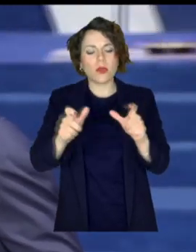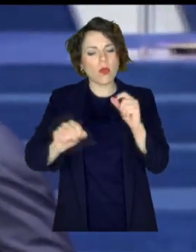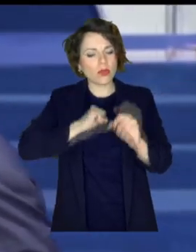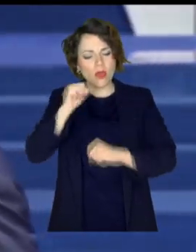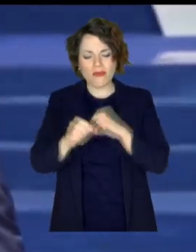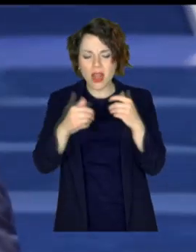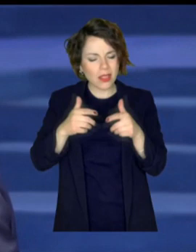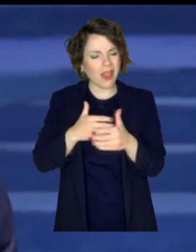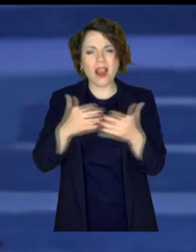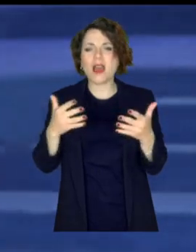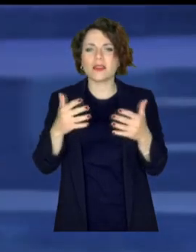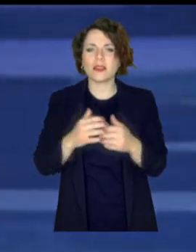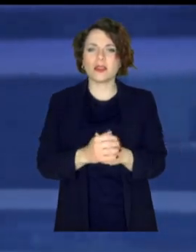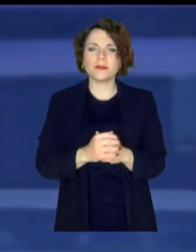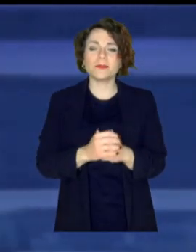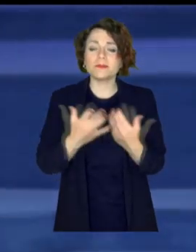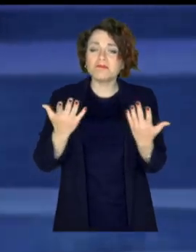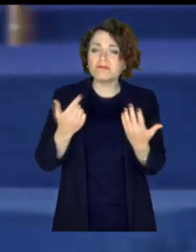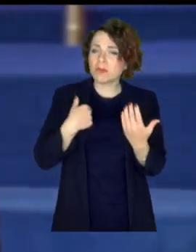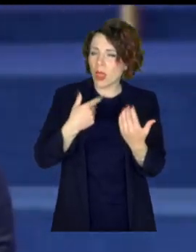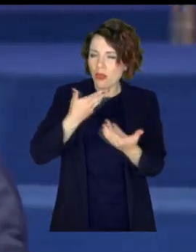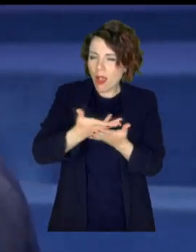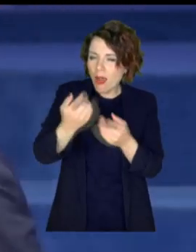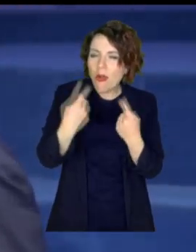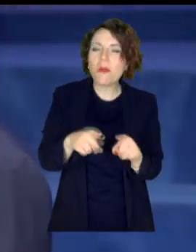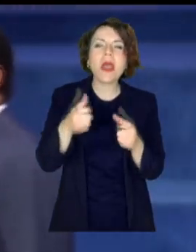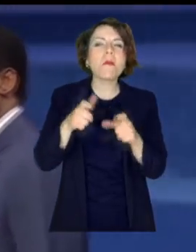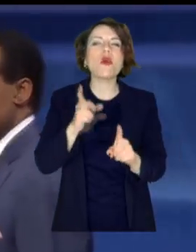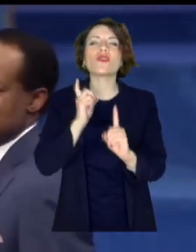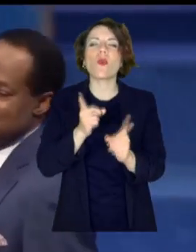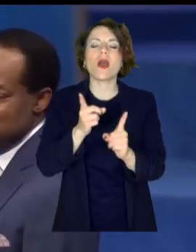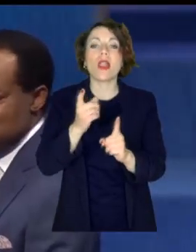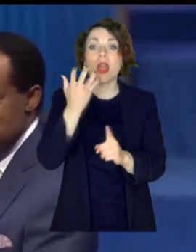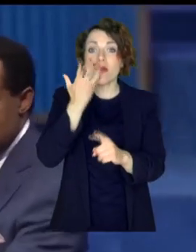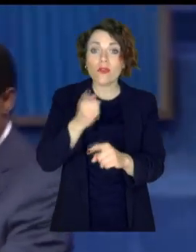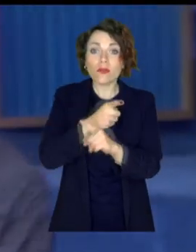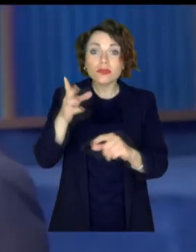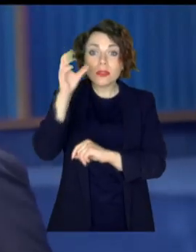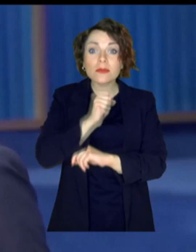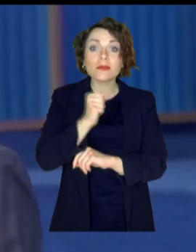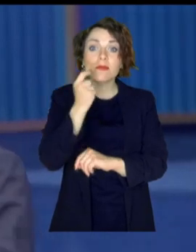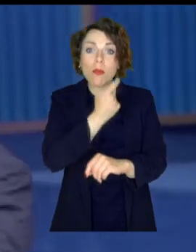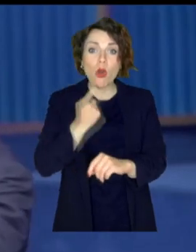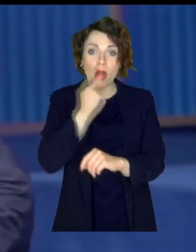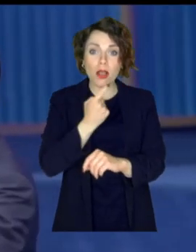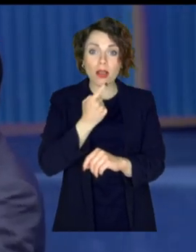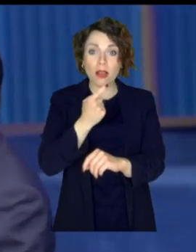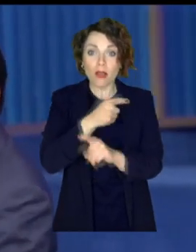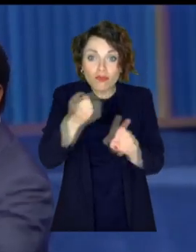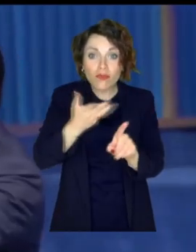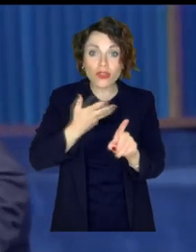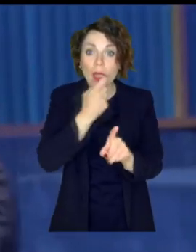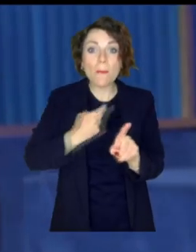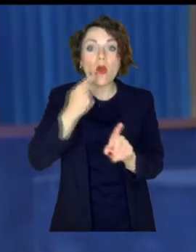persone. Ma il motivo per cui vi sto dicendo tutto questo è per farvi capire che la bocca non vi è stata data solo